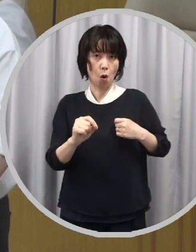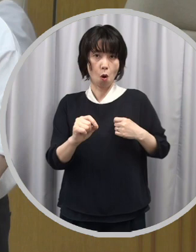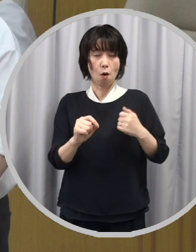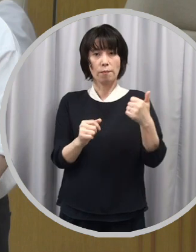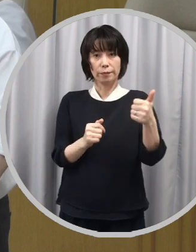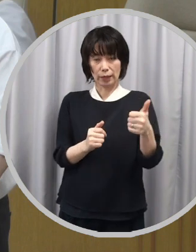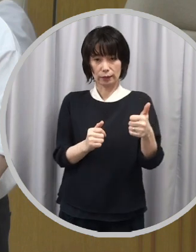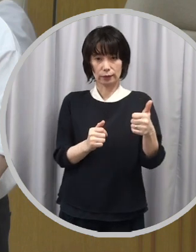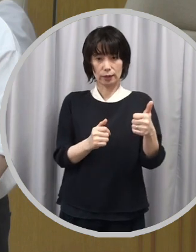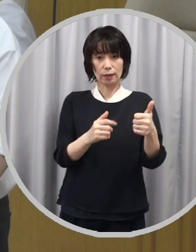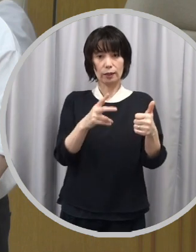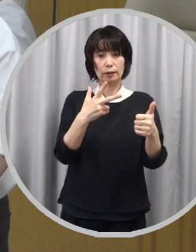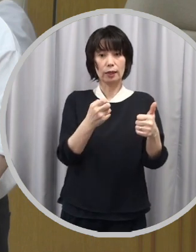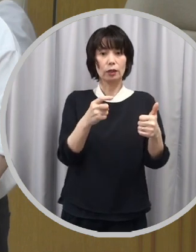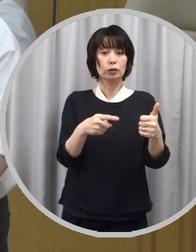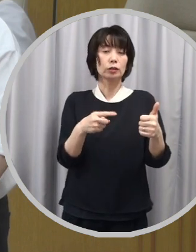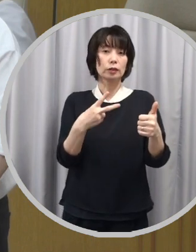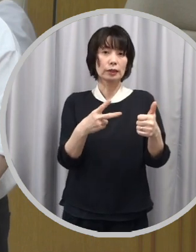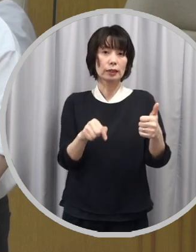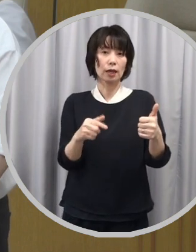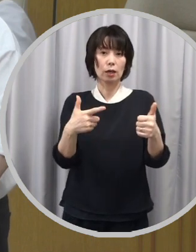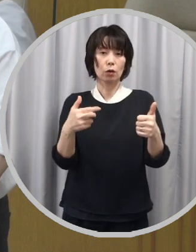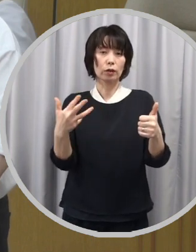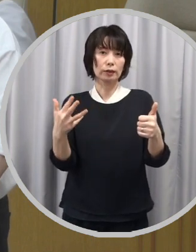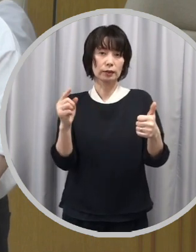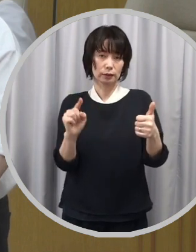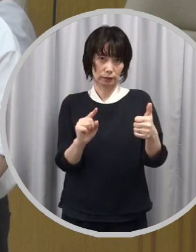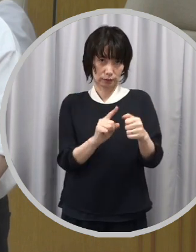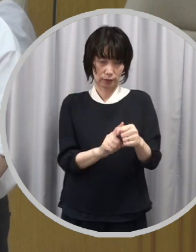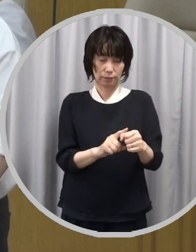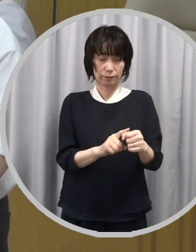性 72.68 年、女性